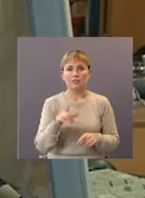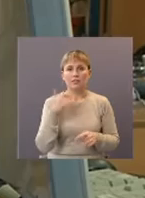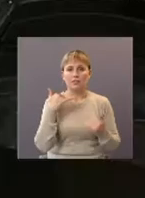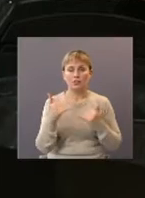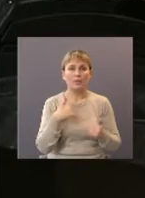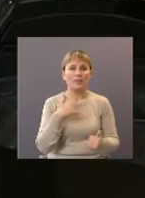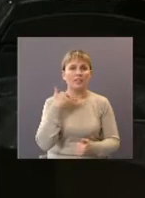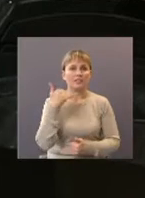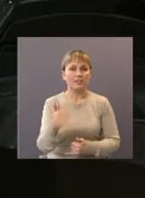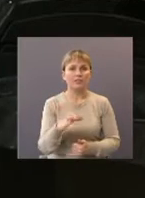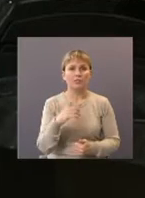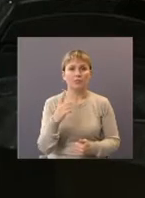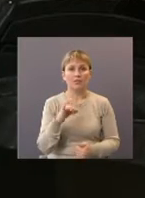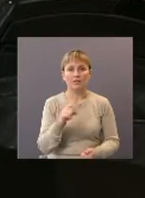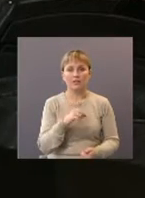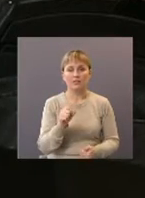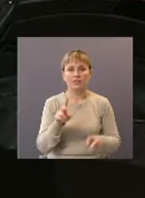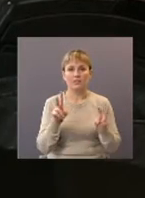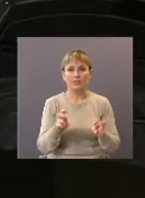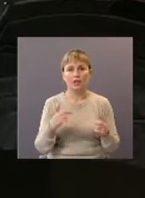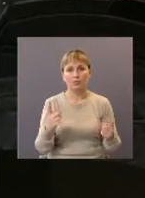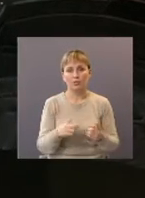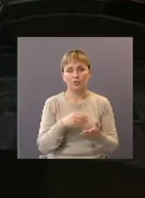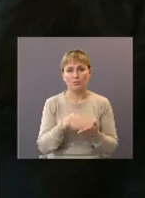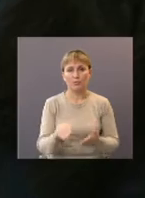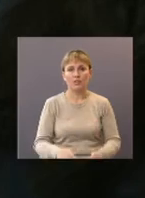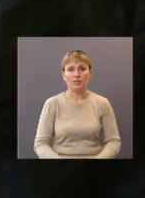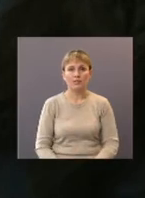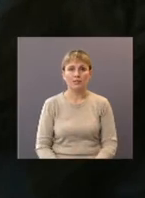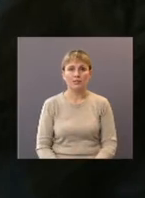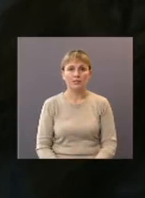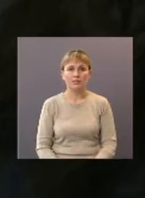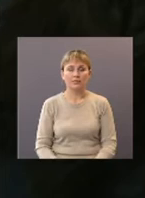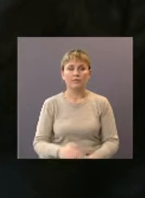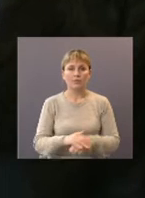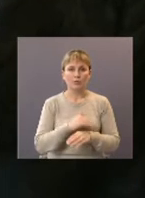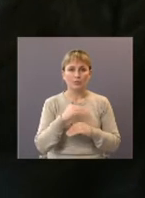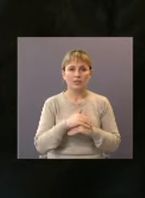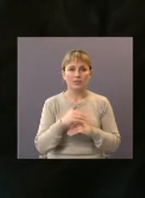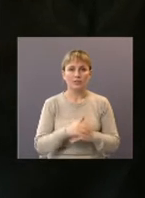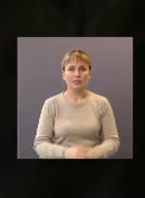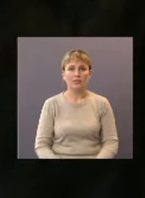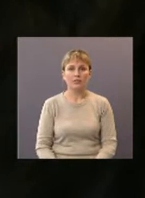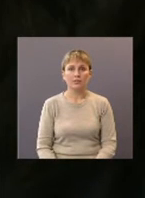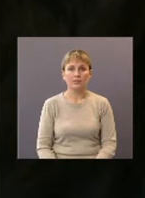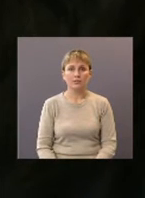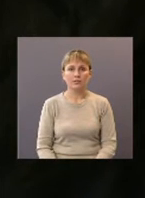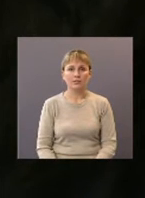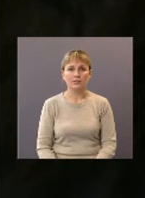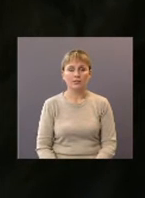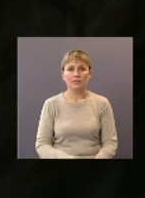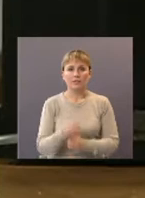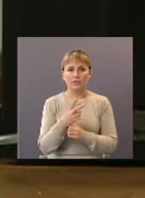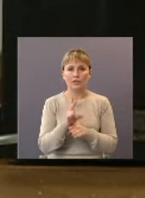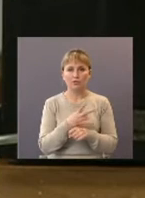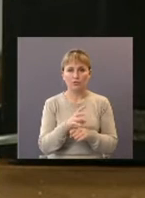мы дозвонились с первого же раза под видом обычных покупателей. Алло. Добрый вечер. Алло. Часов так в